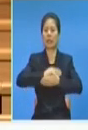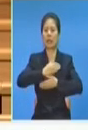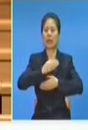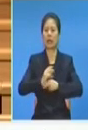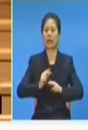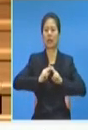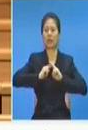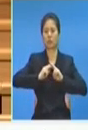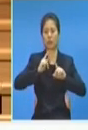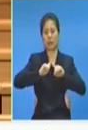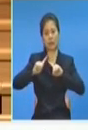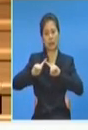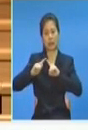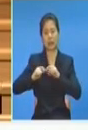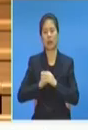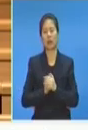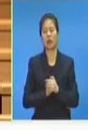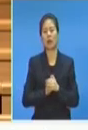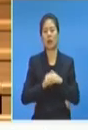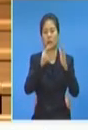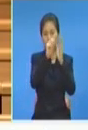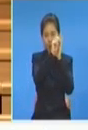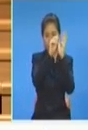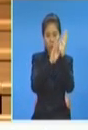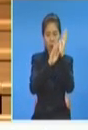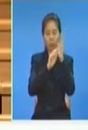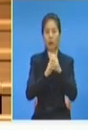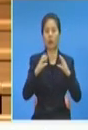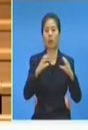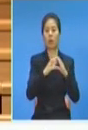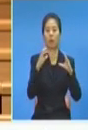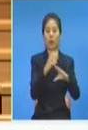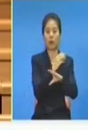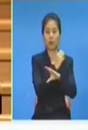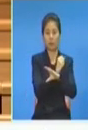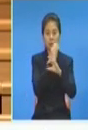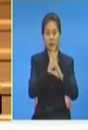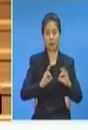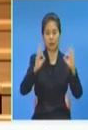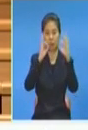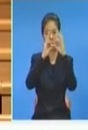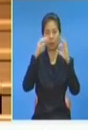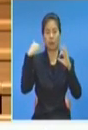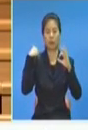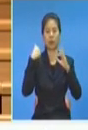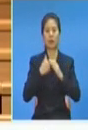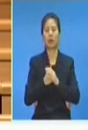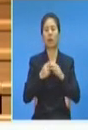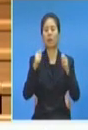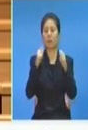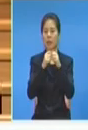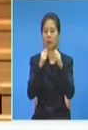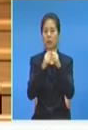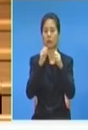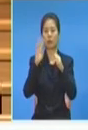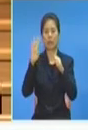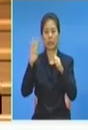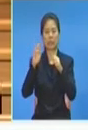นโยบายพรรคครับเรื่องนี้ก็เป็นเรื่องสำคัญยิ่งครับผมจำอนุไม่ได้น่าจะเป็นอนุ4หรืออนุ